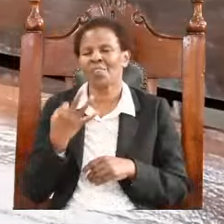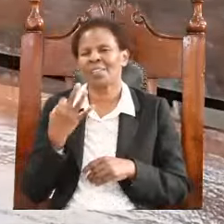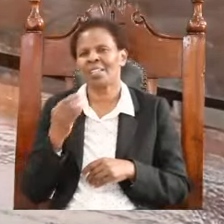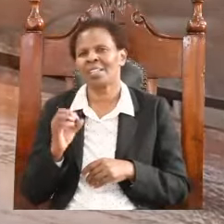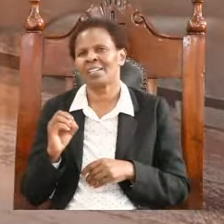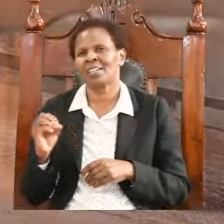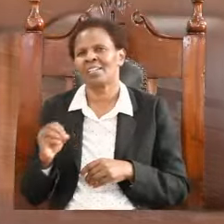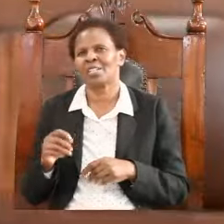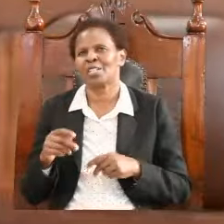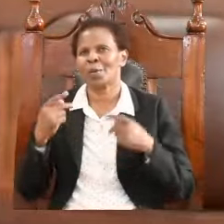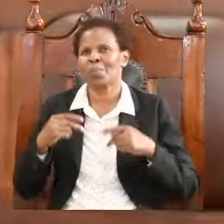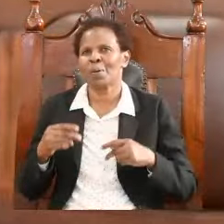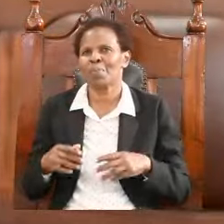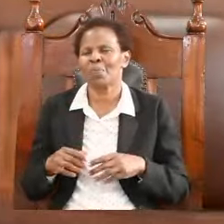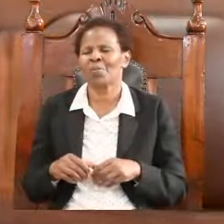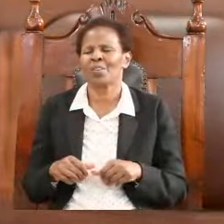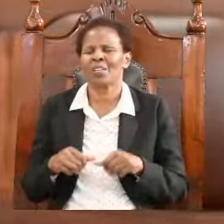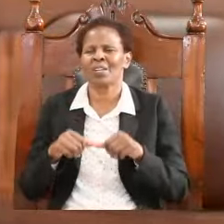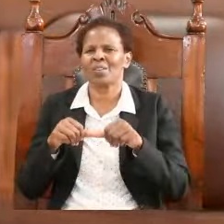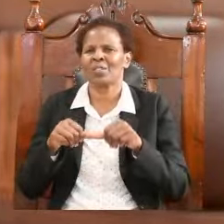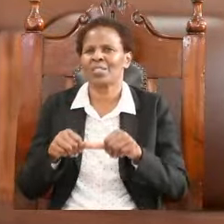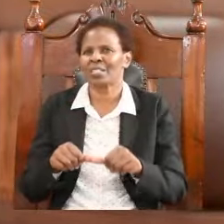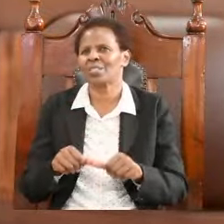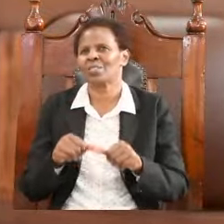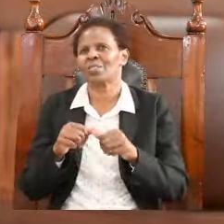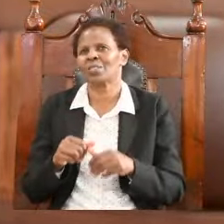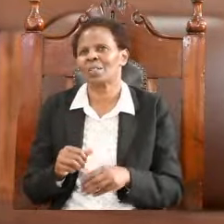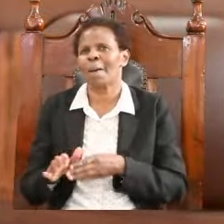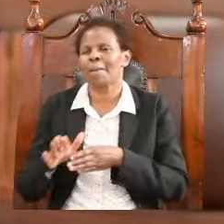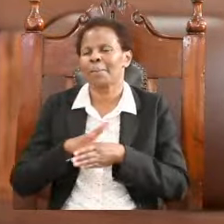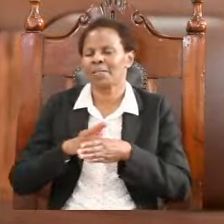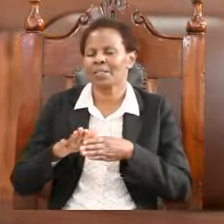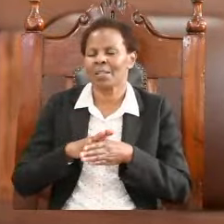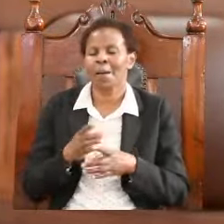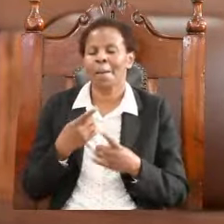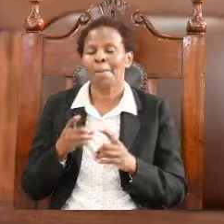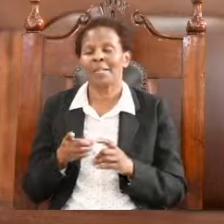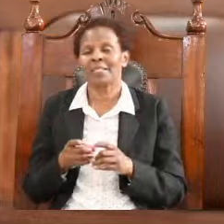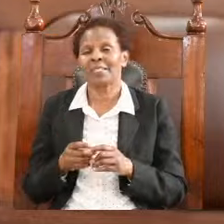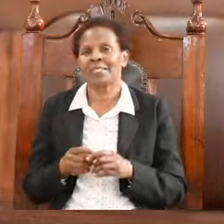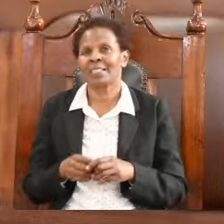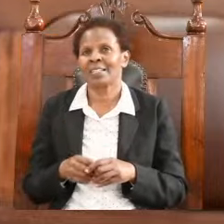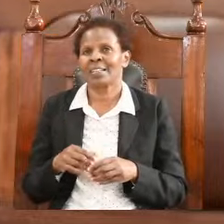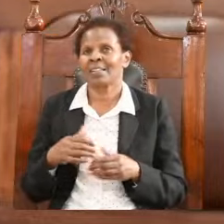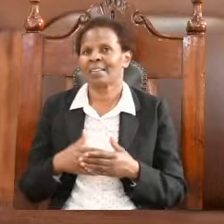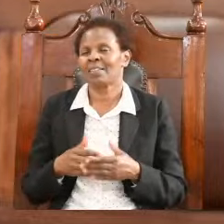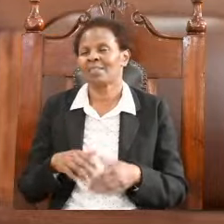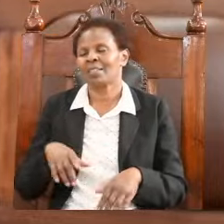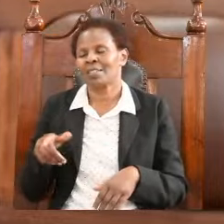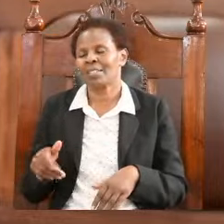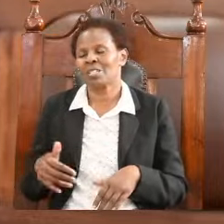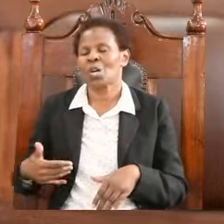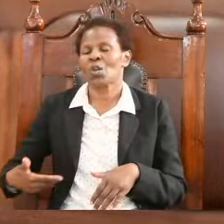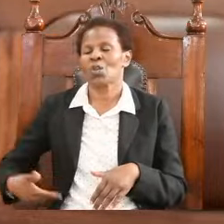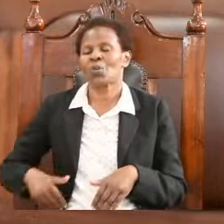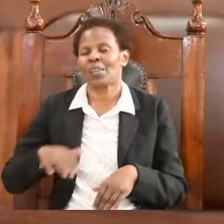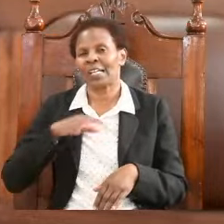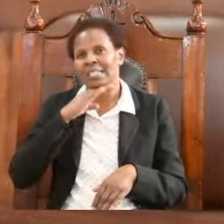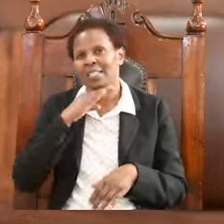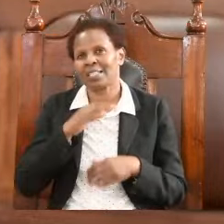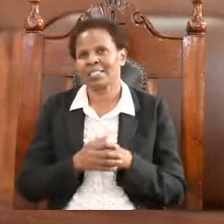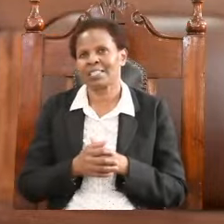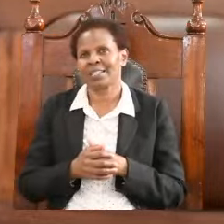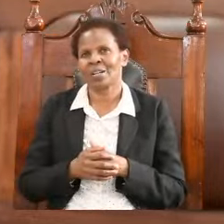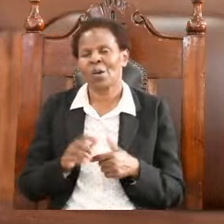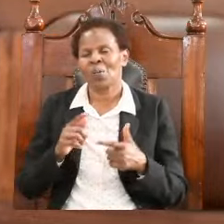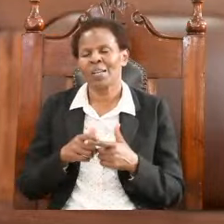na meritwo uguo magithii na mbere na uria mekaga na ndagika ya muico mwanake ucio akihuruka agikua na riria